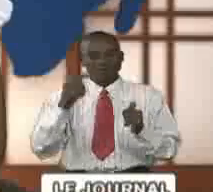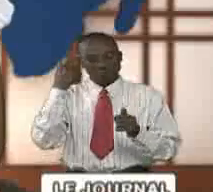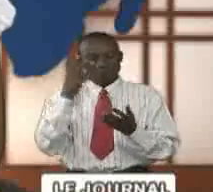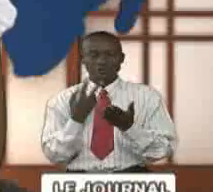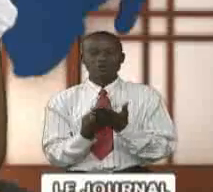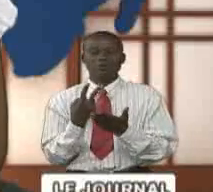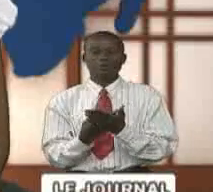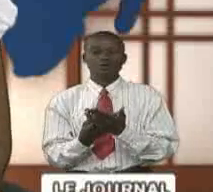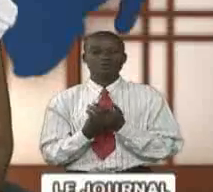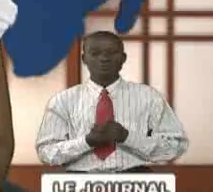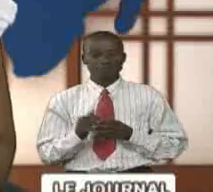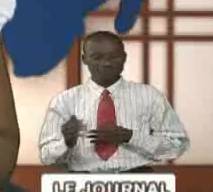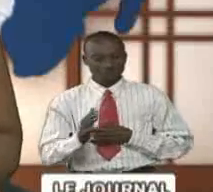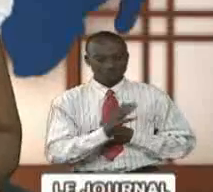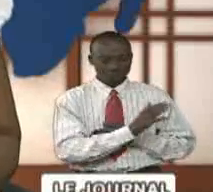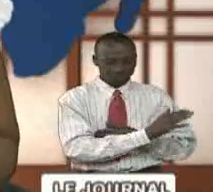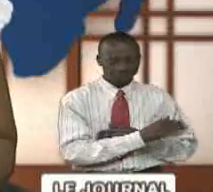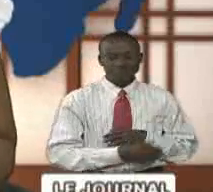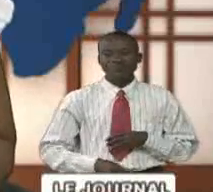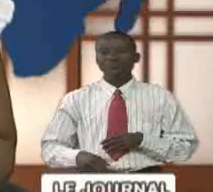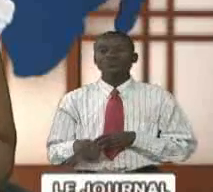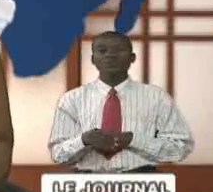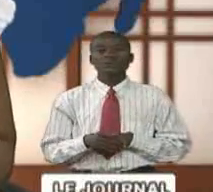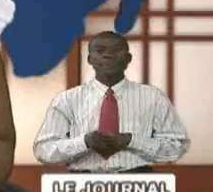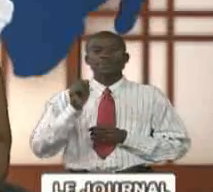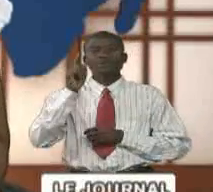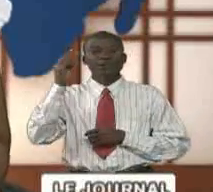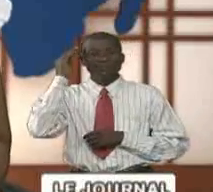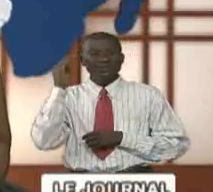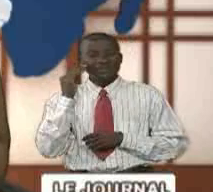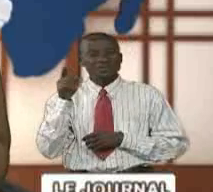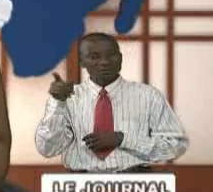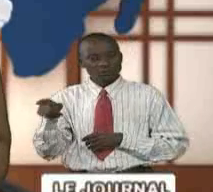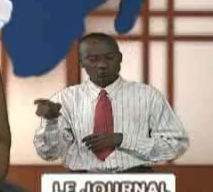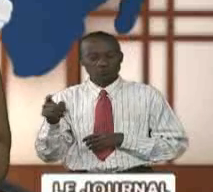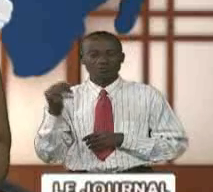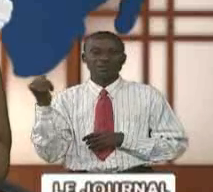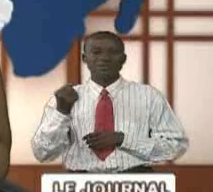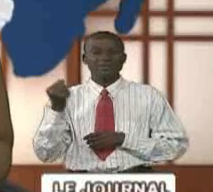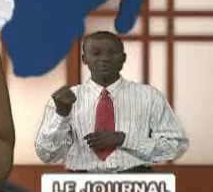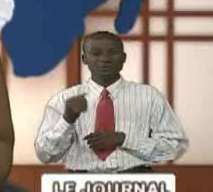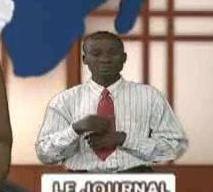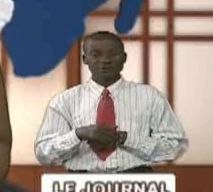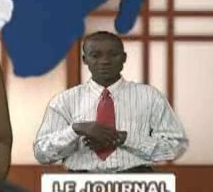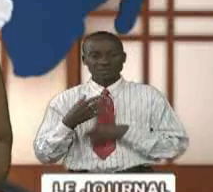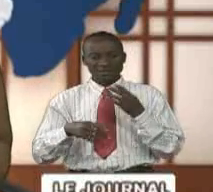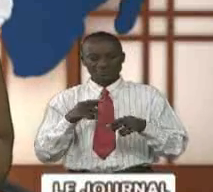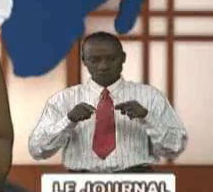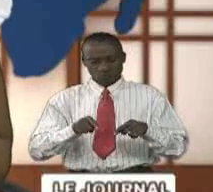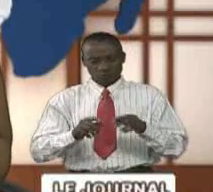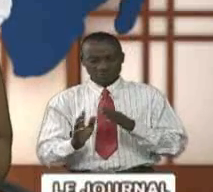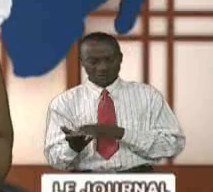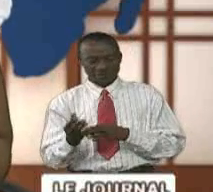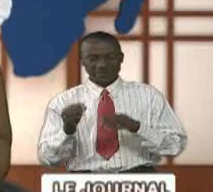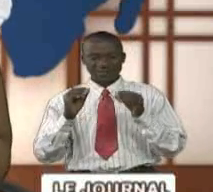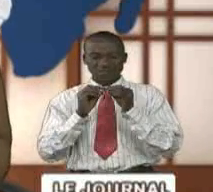extérieur. À l'hôtel du gouvernement, le Premier ministre Matata Ponyo a présidé cet avant-midi la réunion